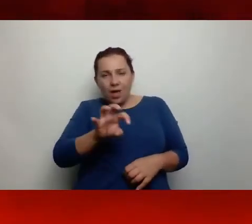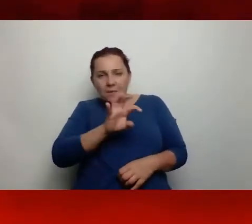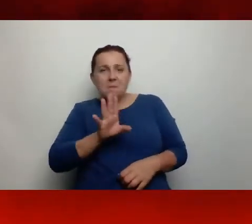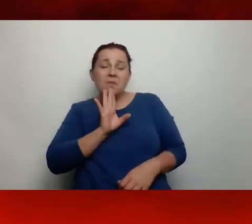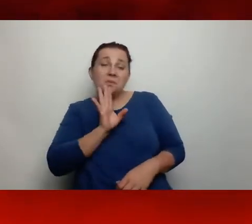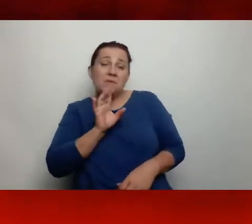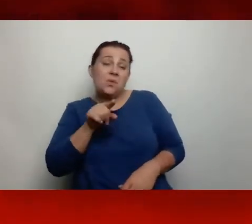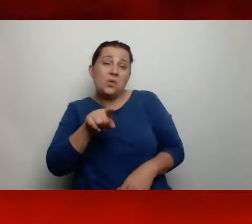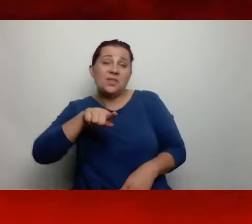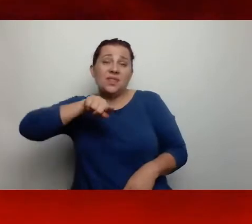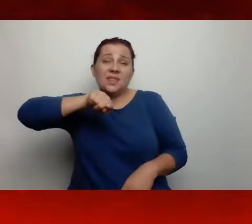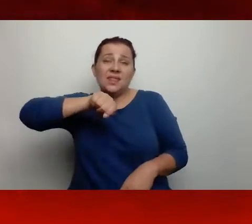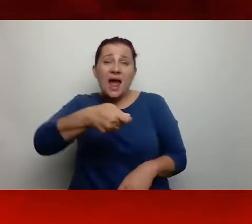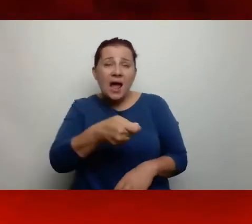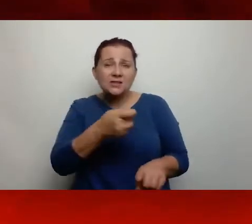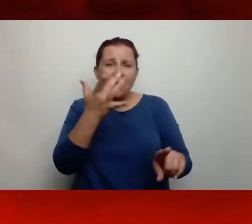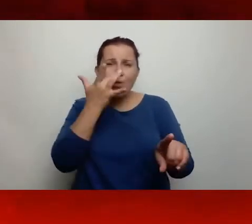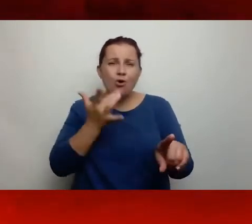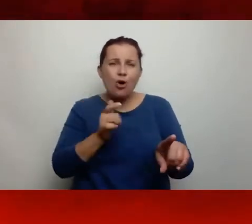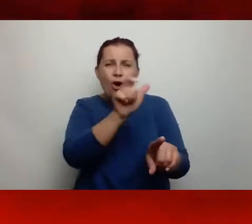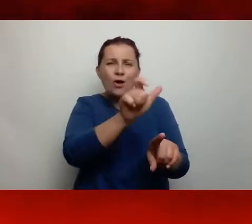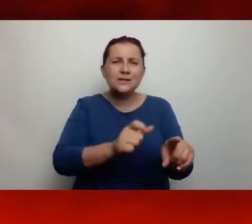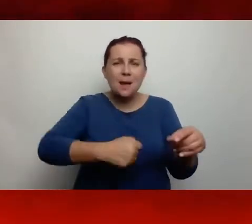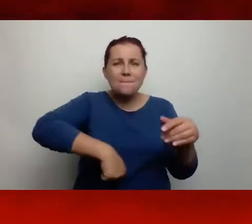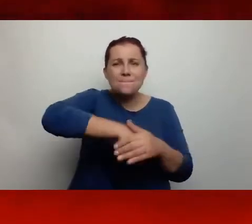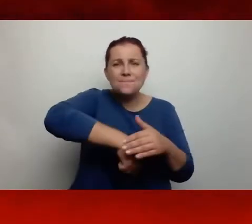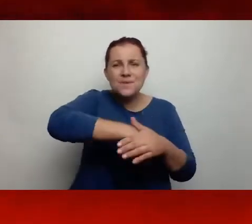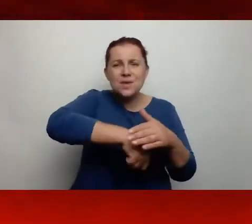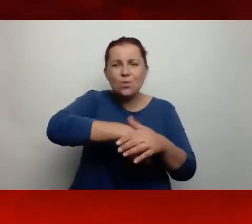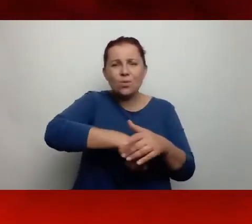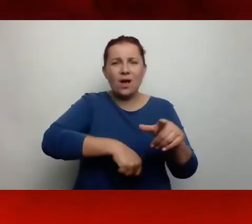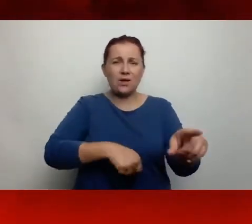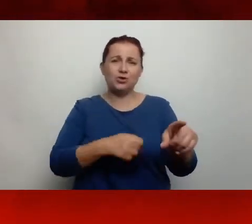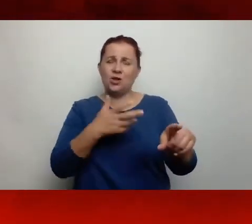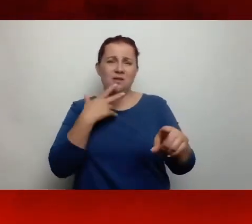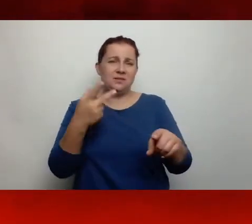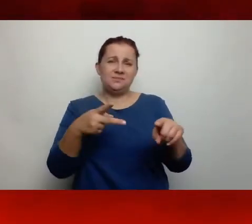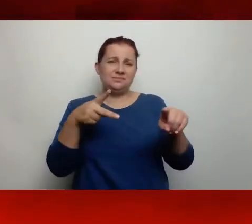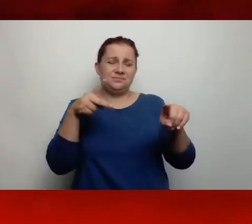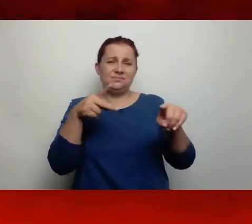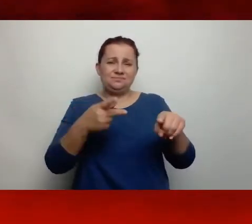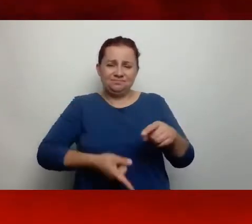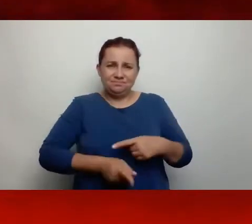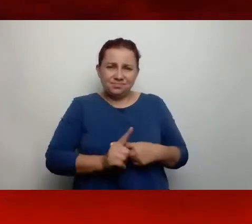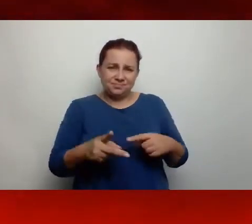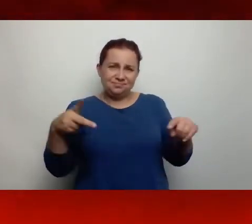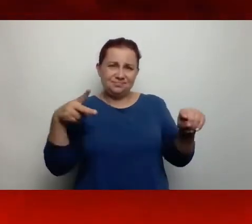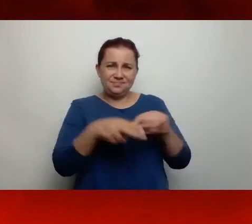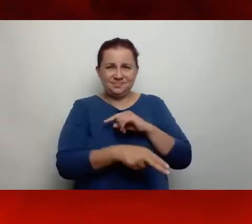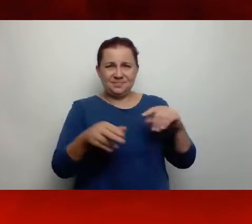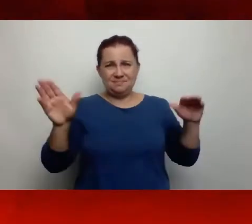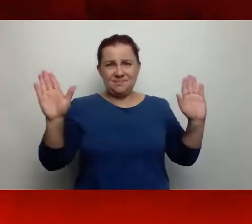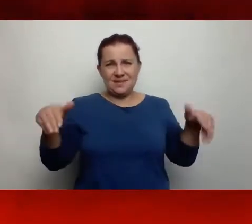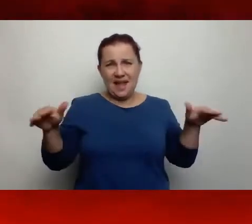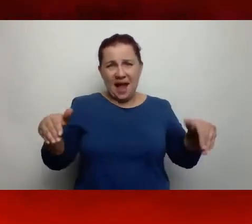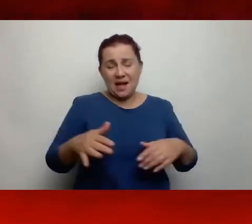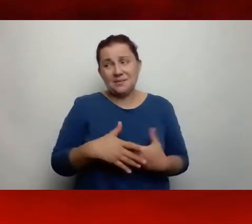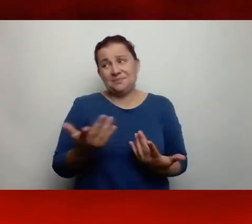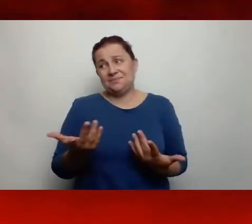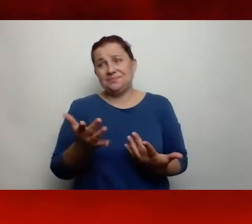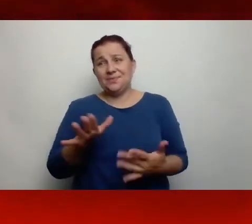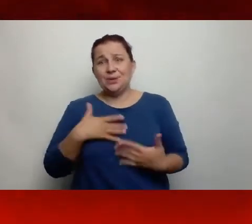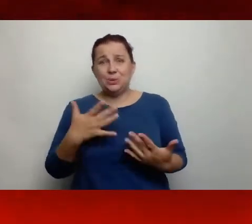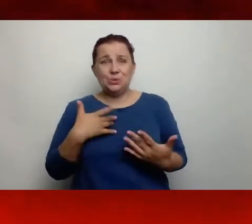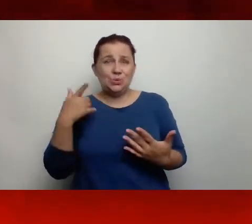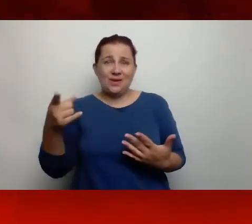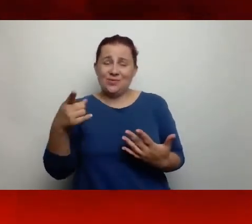wydaje, radzieckiego piłkarza wykastrowaną przepiórką. Jest to, uważam, jedna z najbardziej uroczych epitetów. Sam